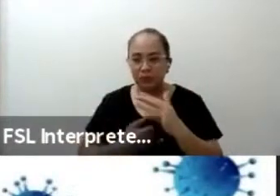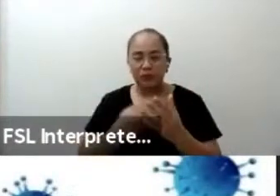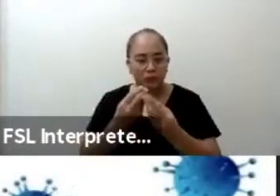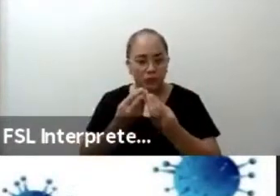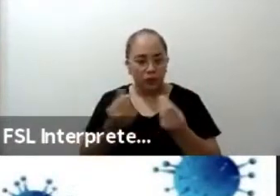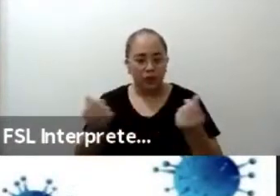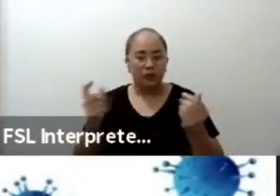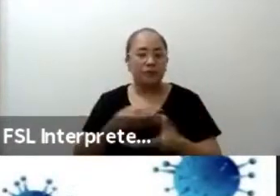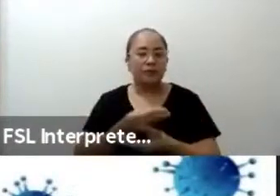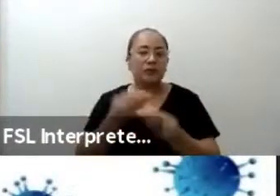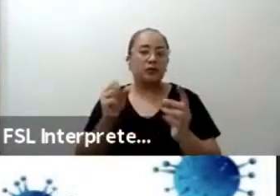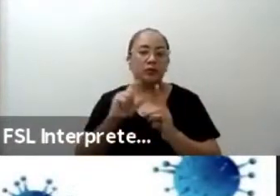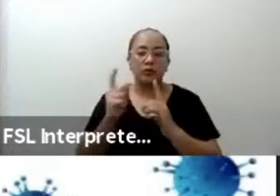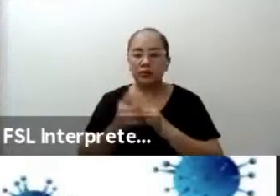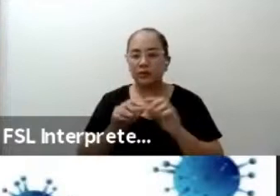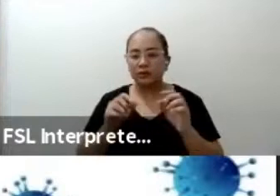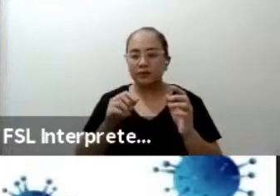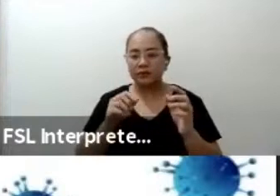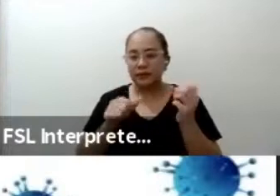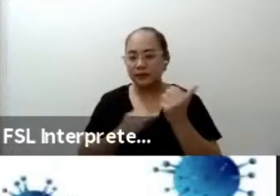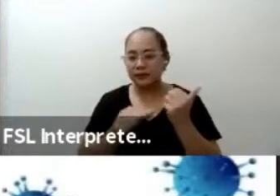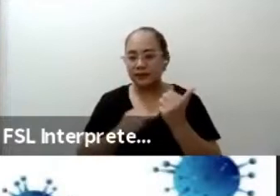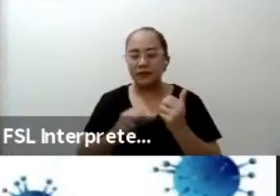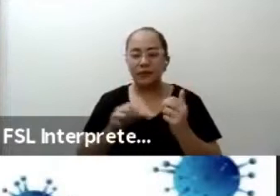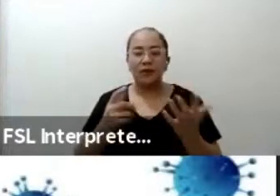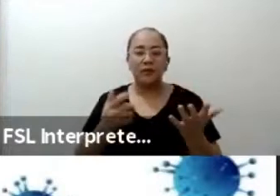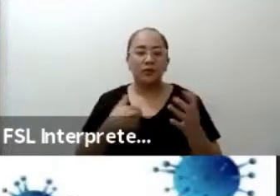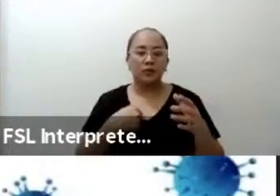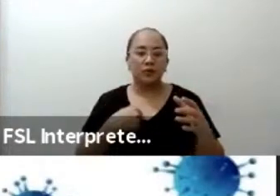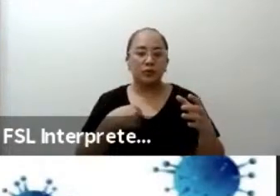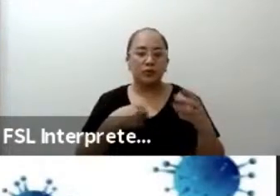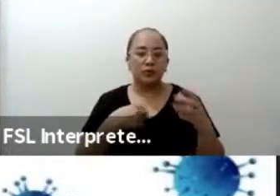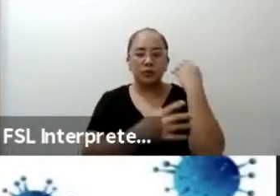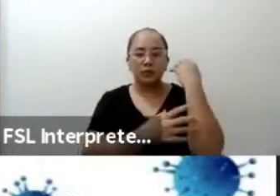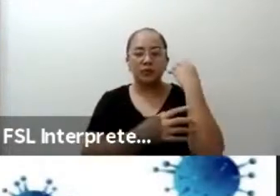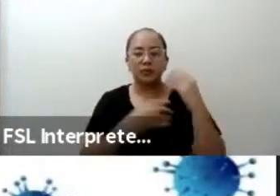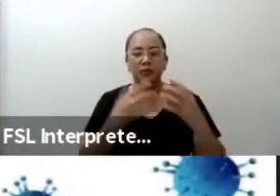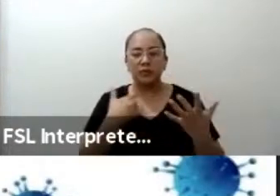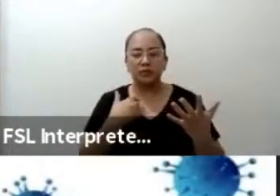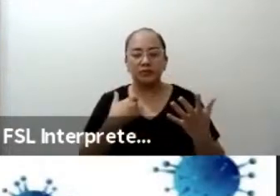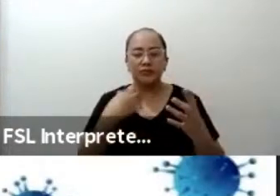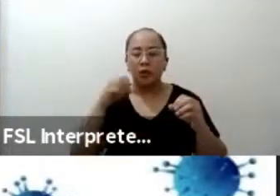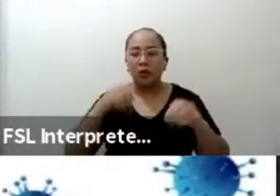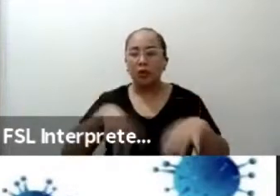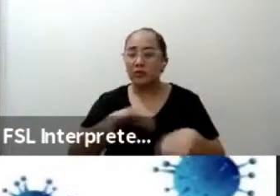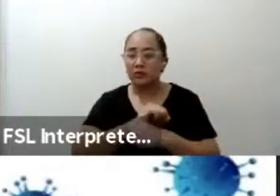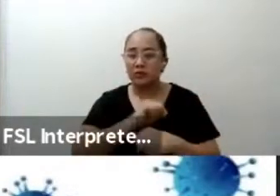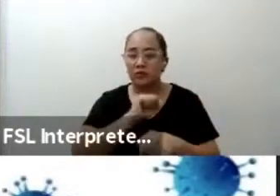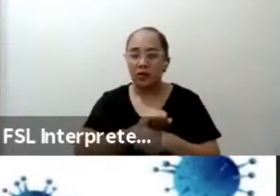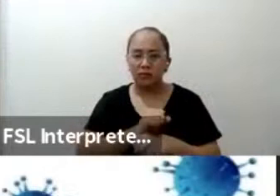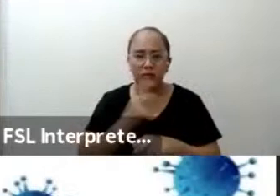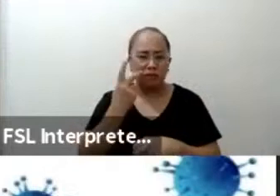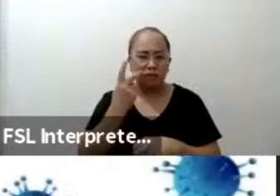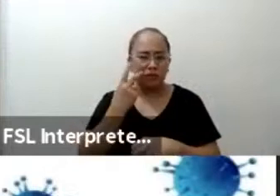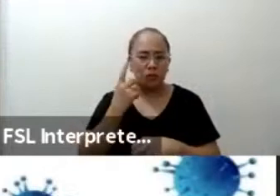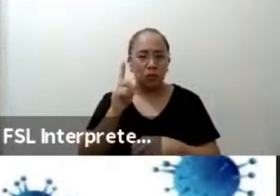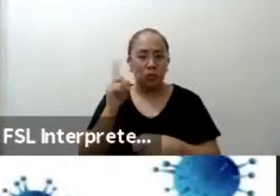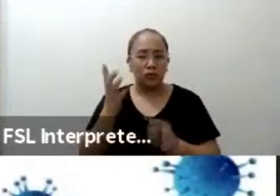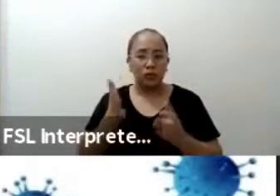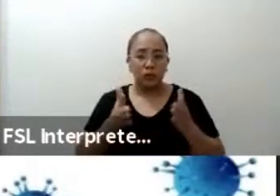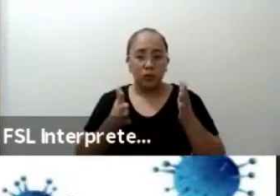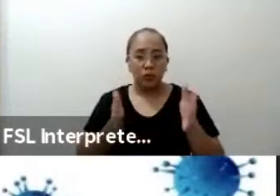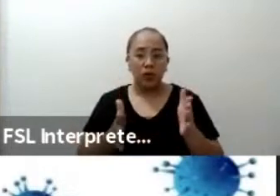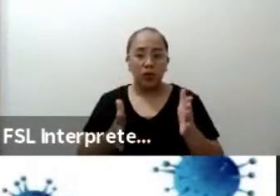social assistance to the socio-economically displaced, it looks like our only way out of